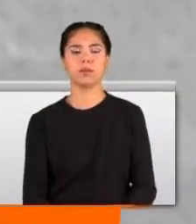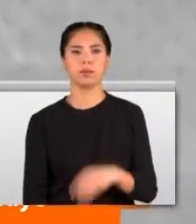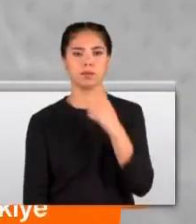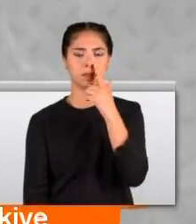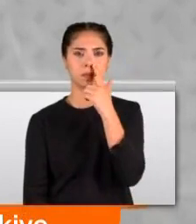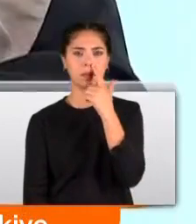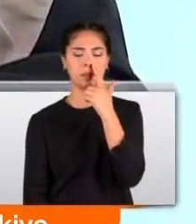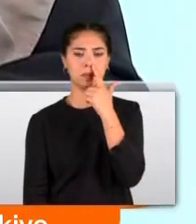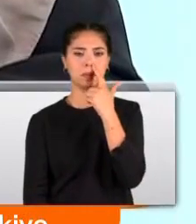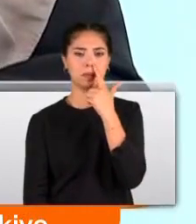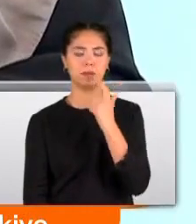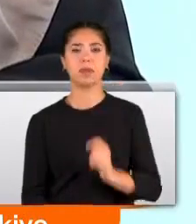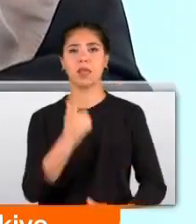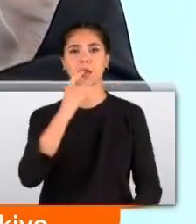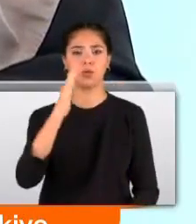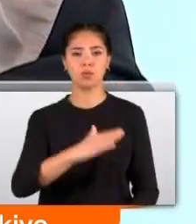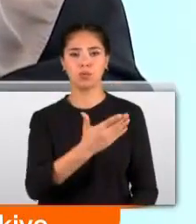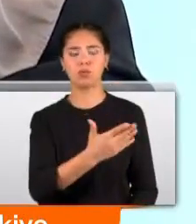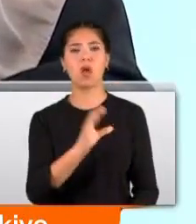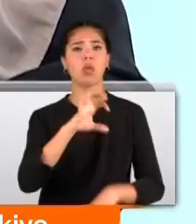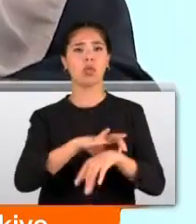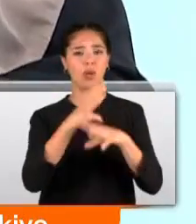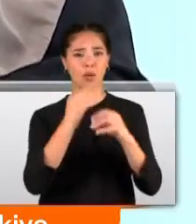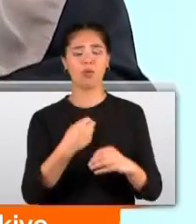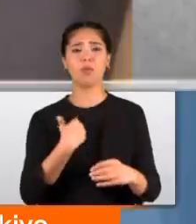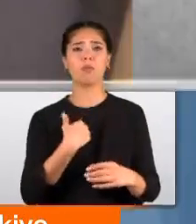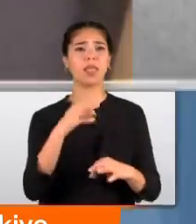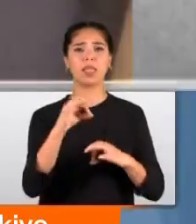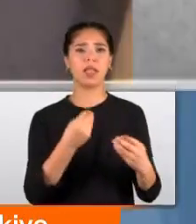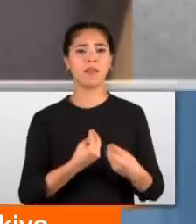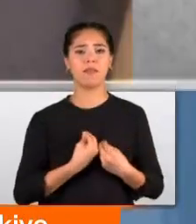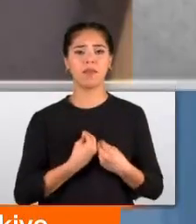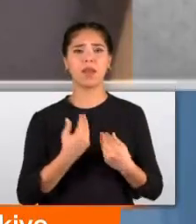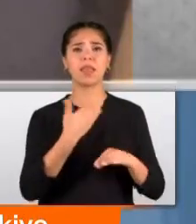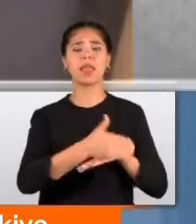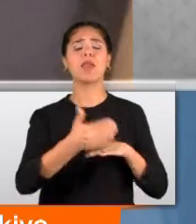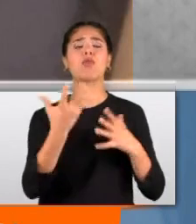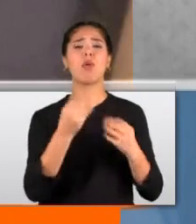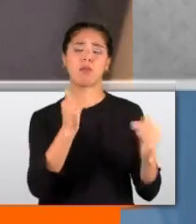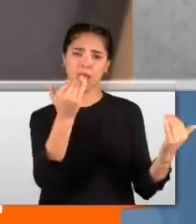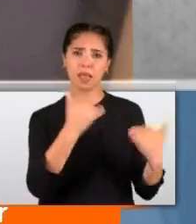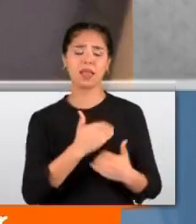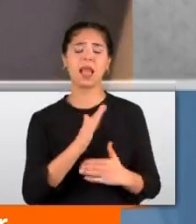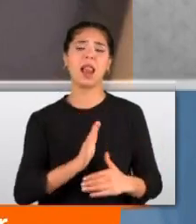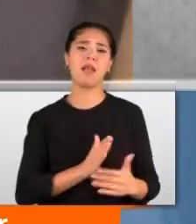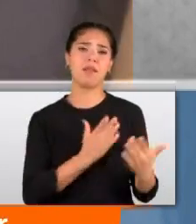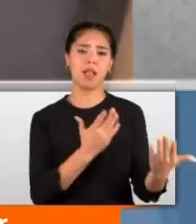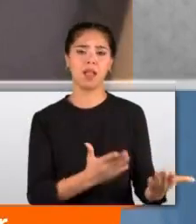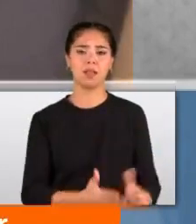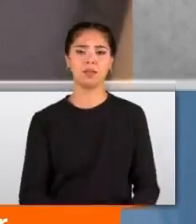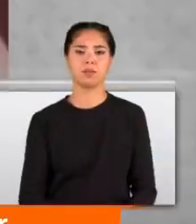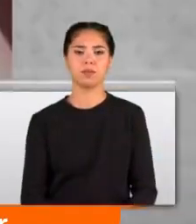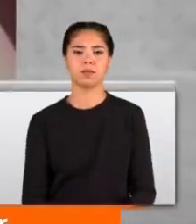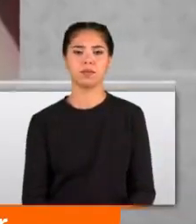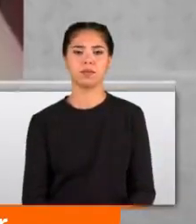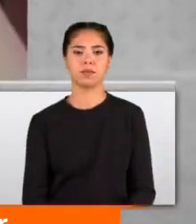Hani çocukken doktor olup beni muayene edecekti. Geç kalmadan gel yavrum. Elin kadınından sana halin